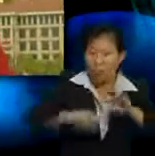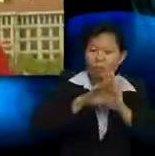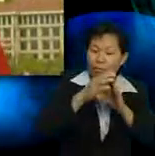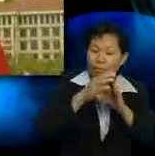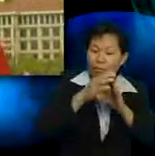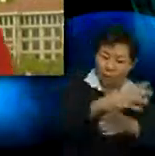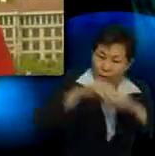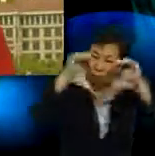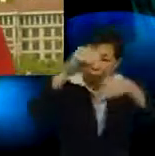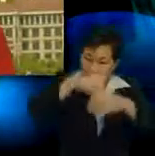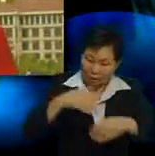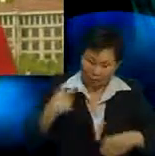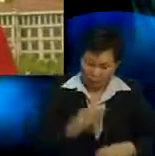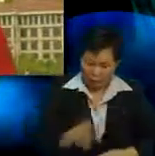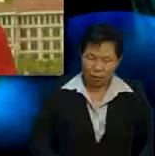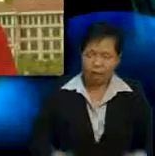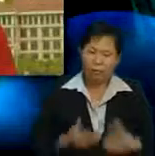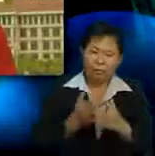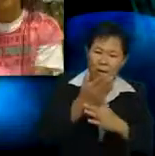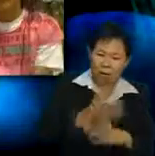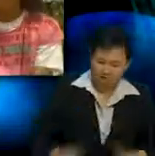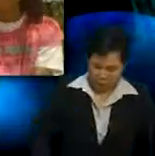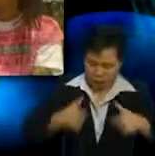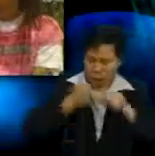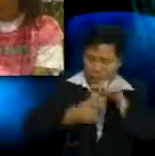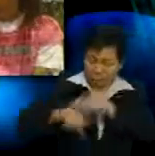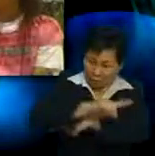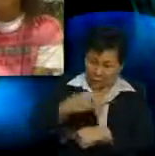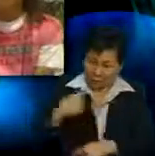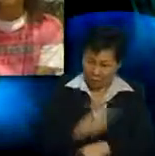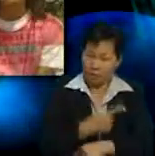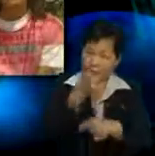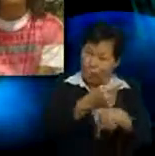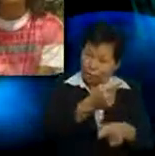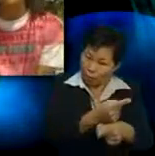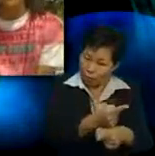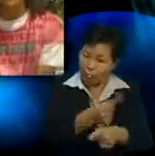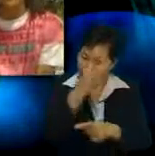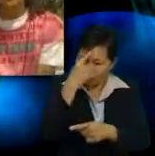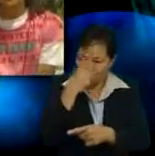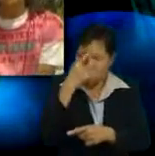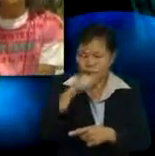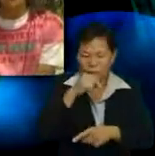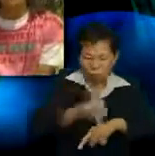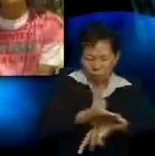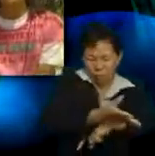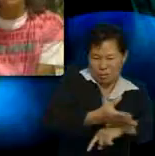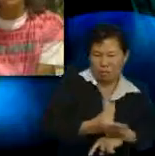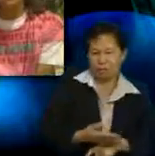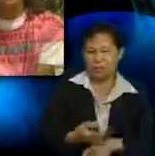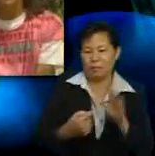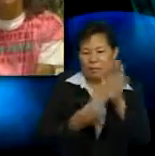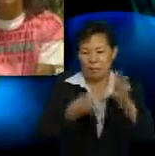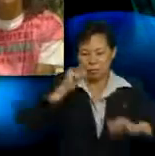dan pengajaran dalam kita melalui kehidupan seharian kita. Betul tu Isabel. Untuk tidak membuang masa lagi, paparan sketsa